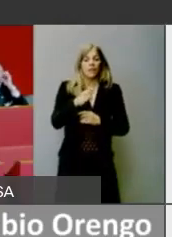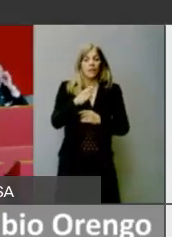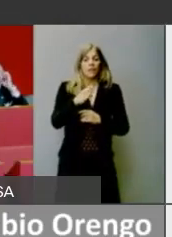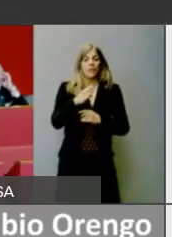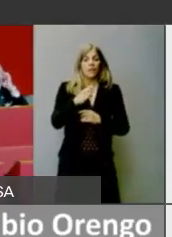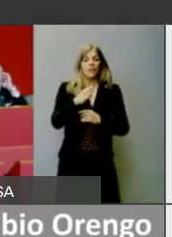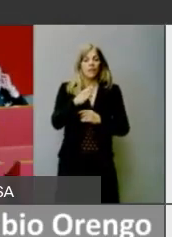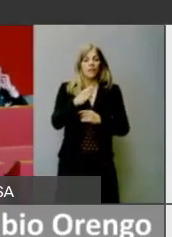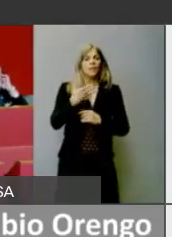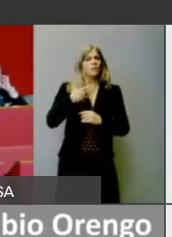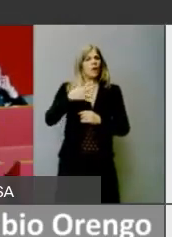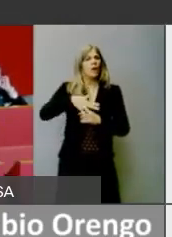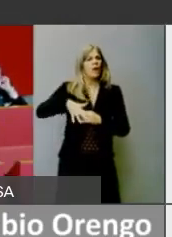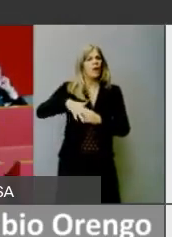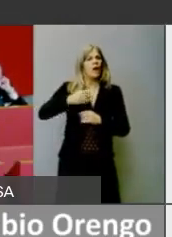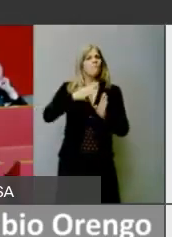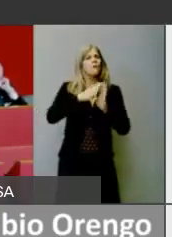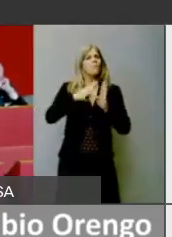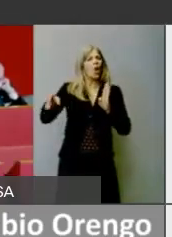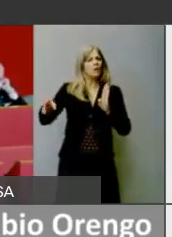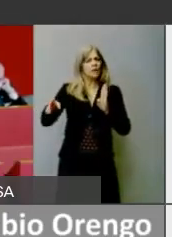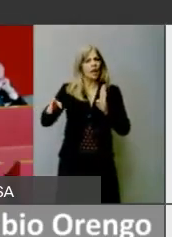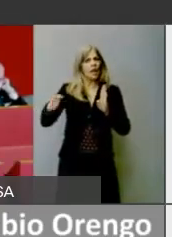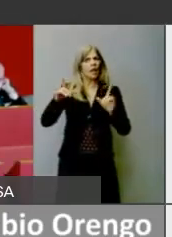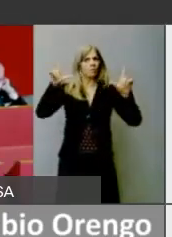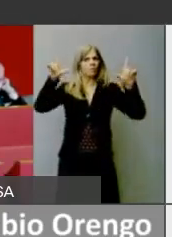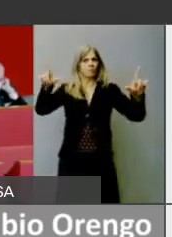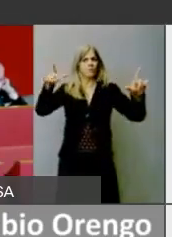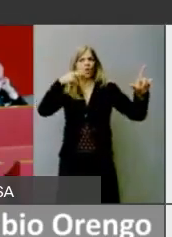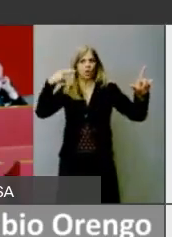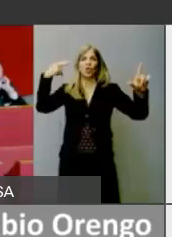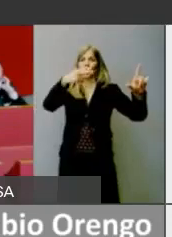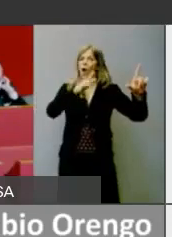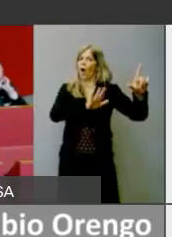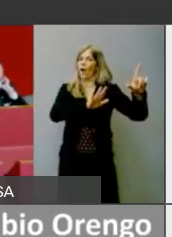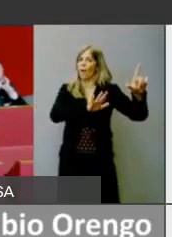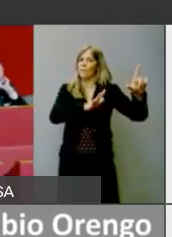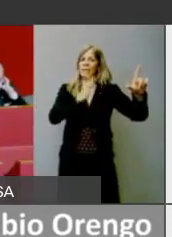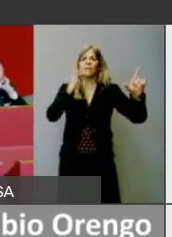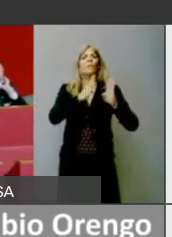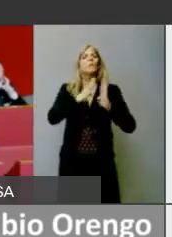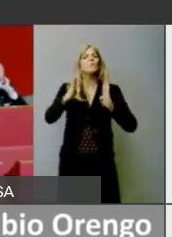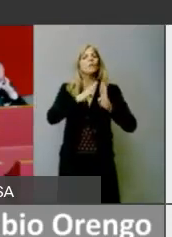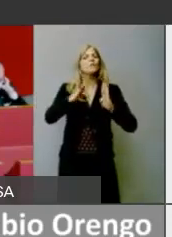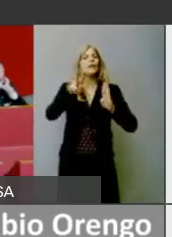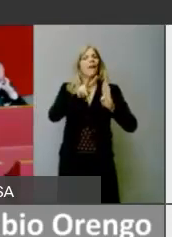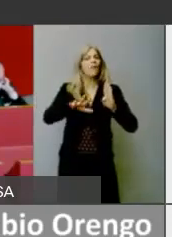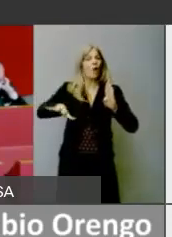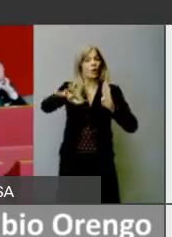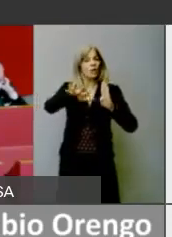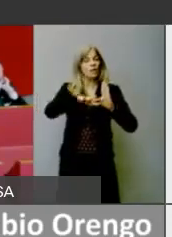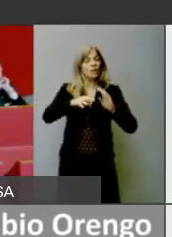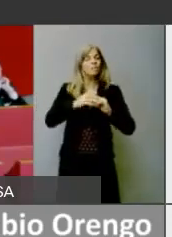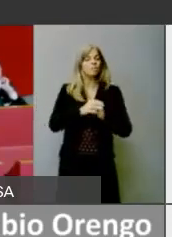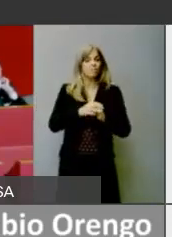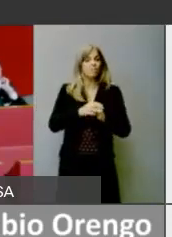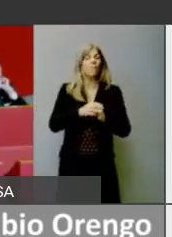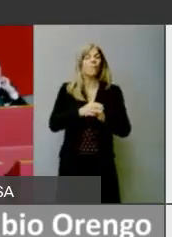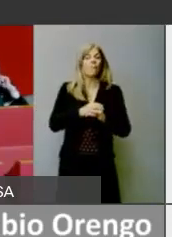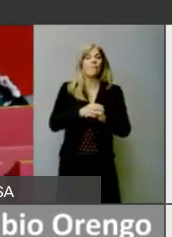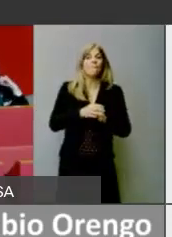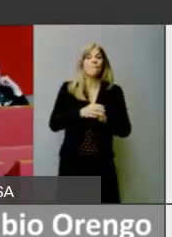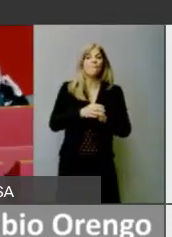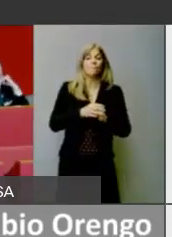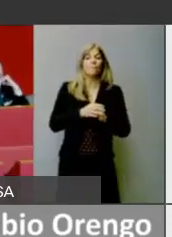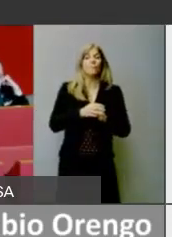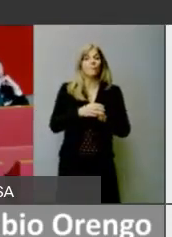porta il suo nome, la biblioteca di Voltri, presente nel municipio Ponente. Ecco, io credo che in